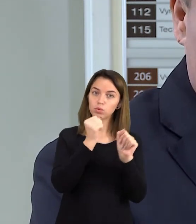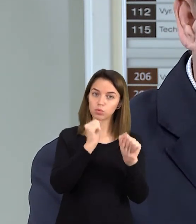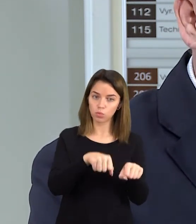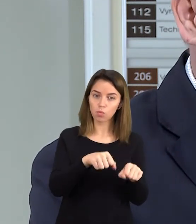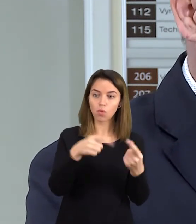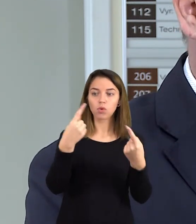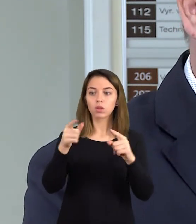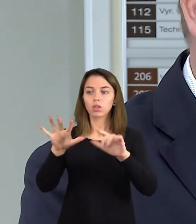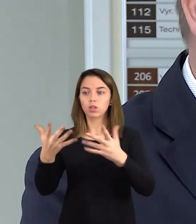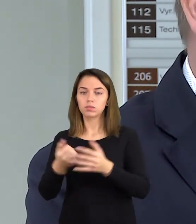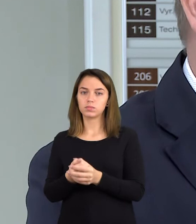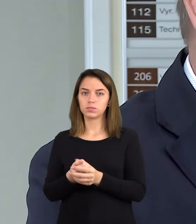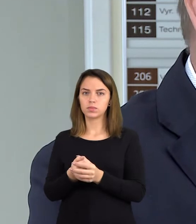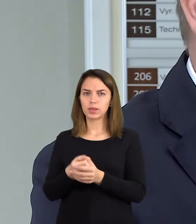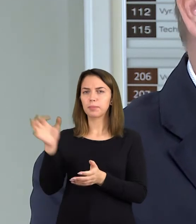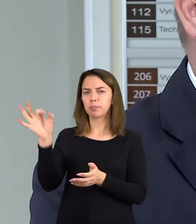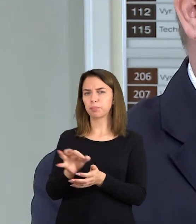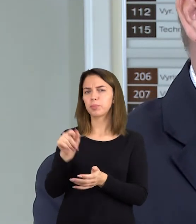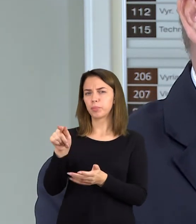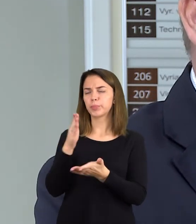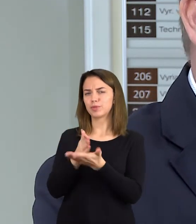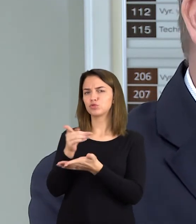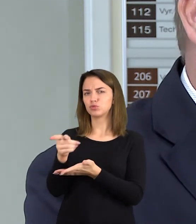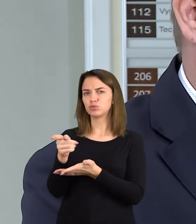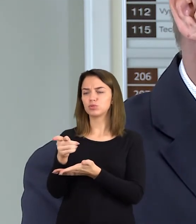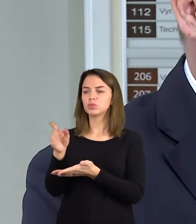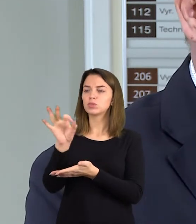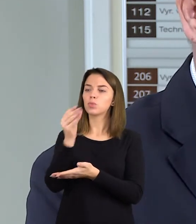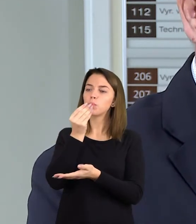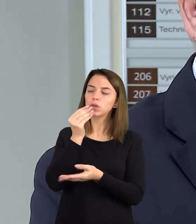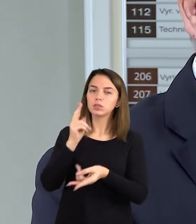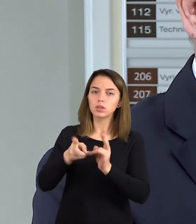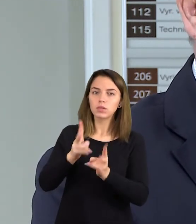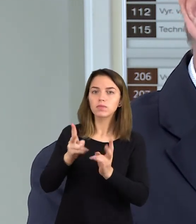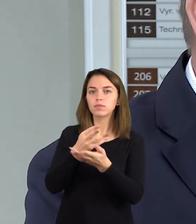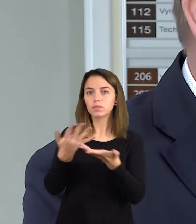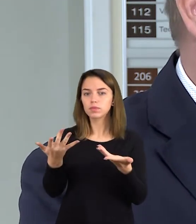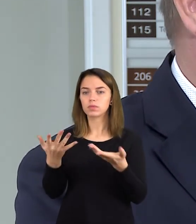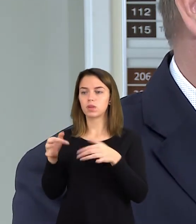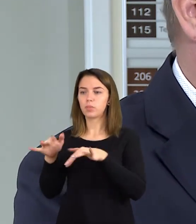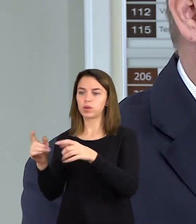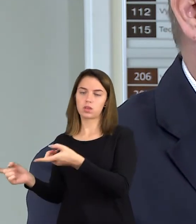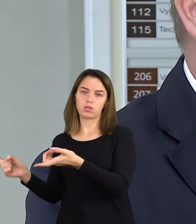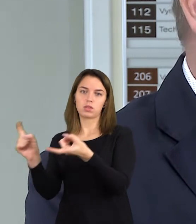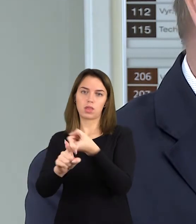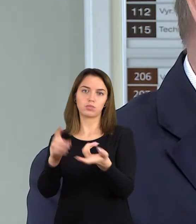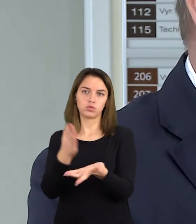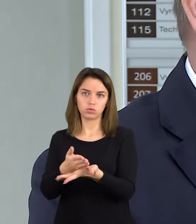personalas galėtų būti, kitas, kaip daugiausia būna, sakykime, iš maisto ruošiant, kryžminė tarša